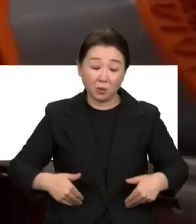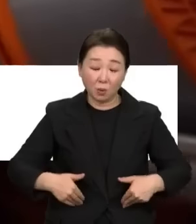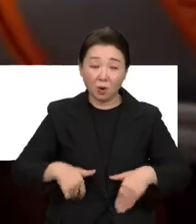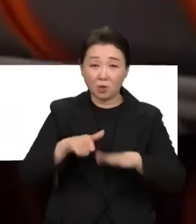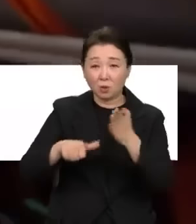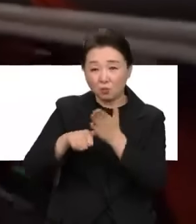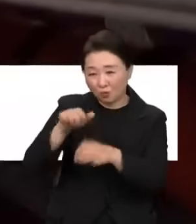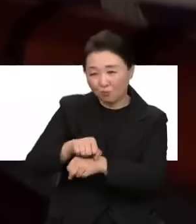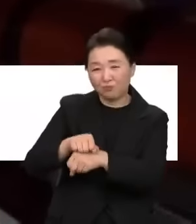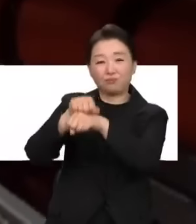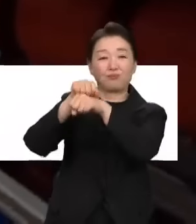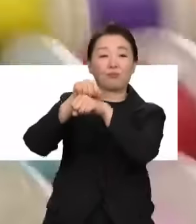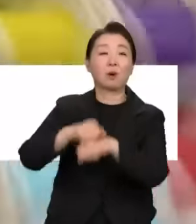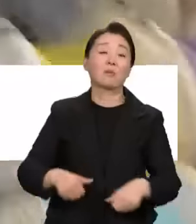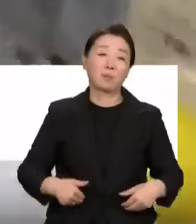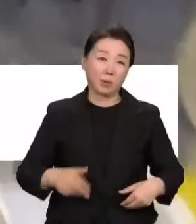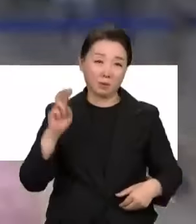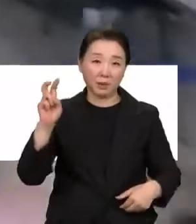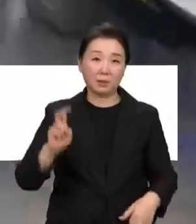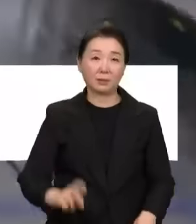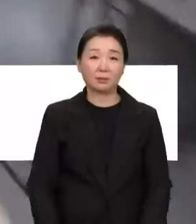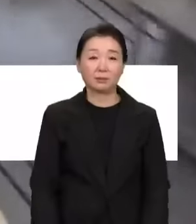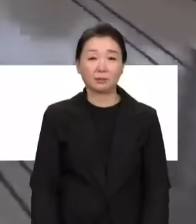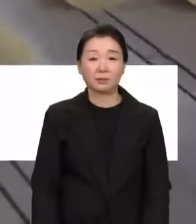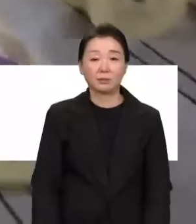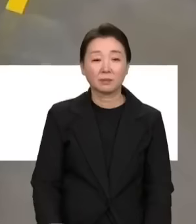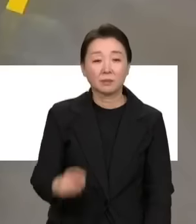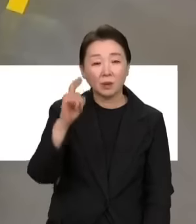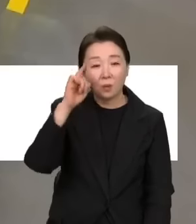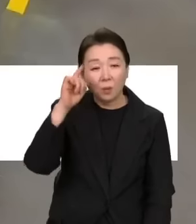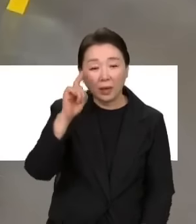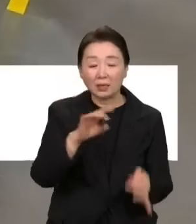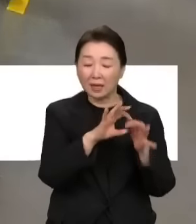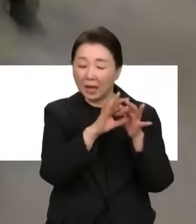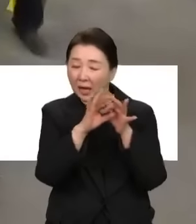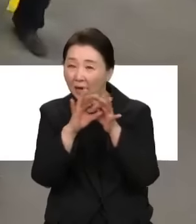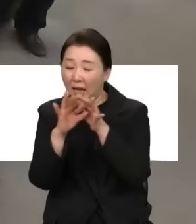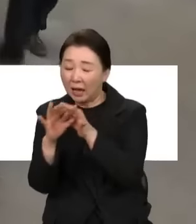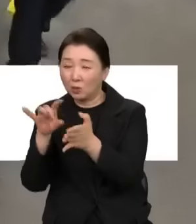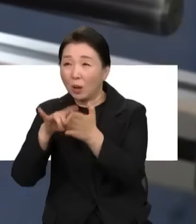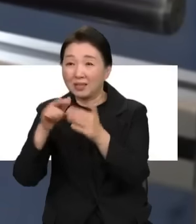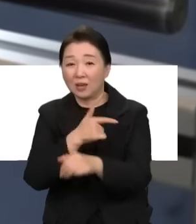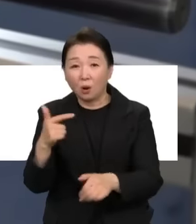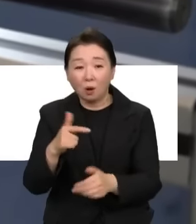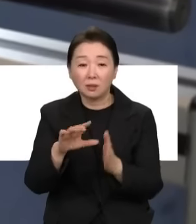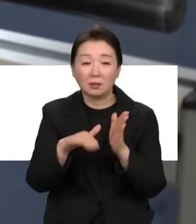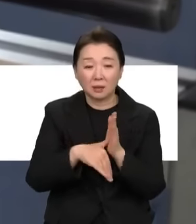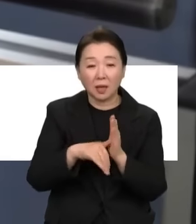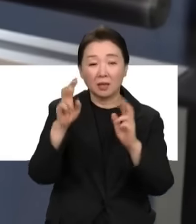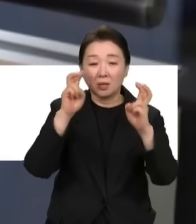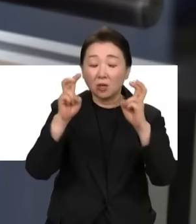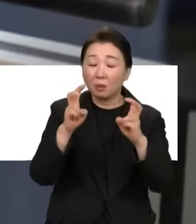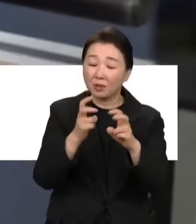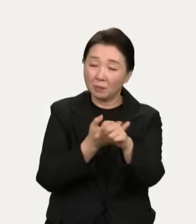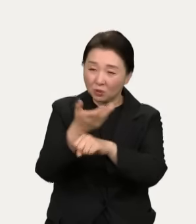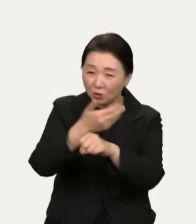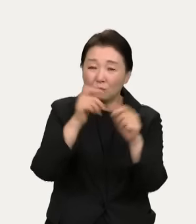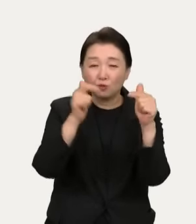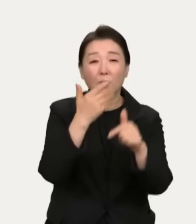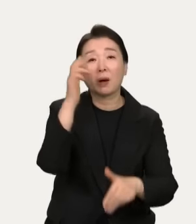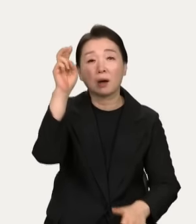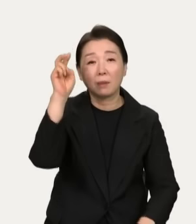재고를 쌓아둘 것으로 생각이 됩니다. 상당 기간 지속될 경우에는요. 기업들이 공급망을 조정하거나.